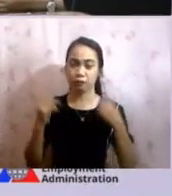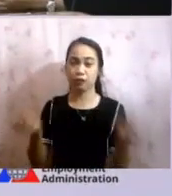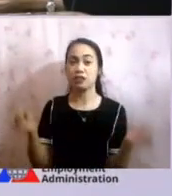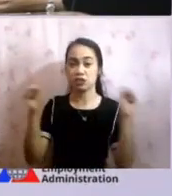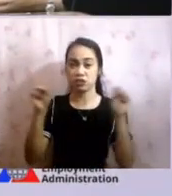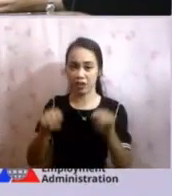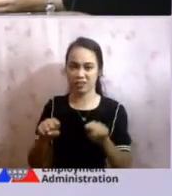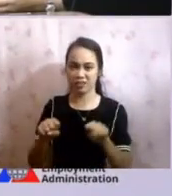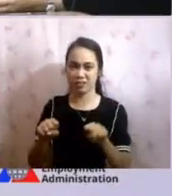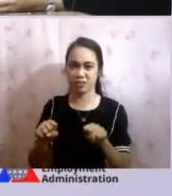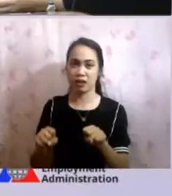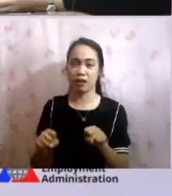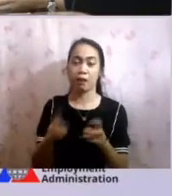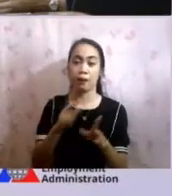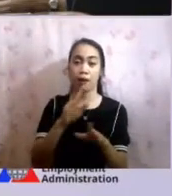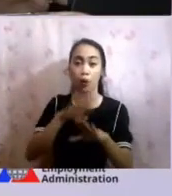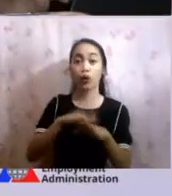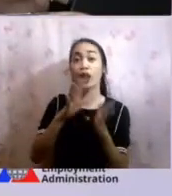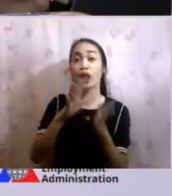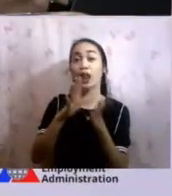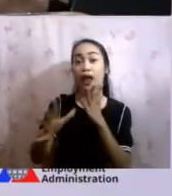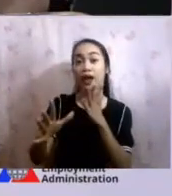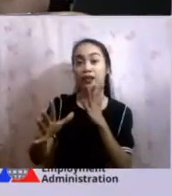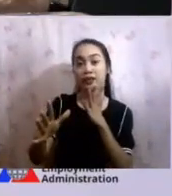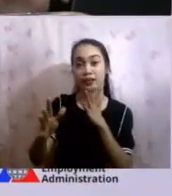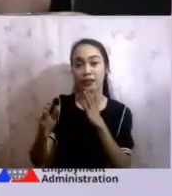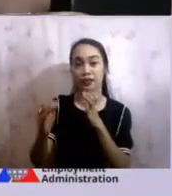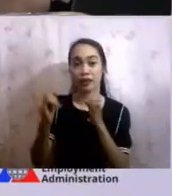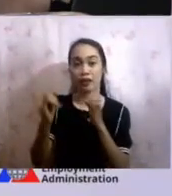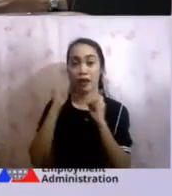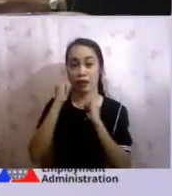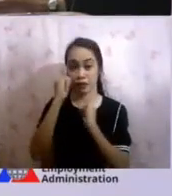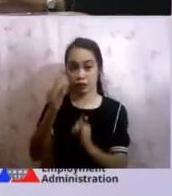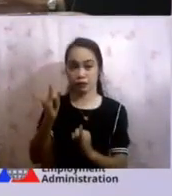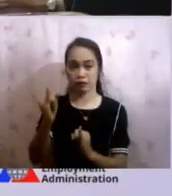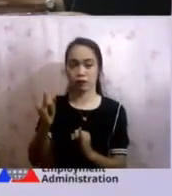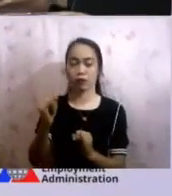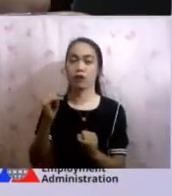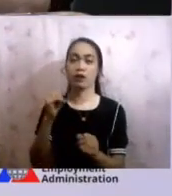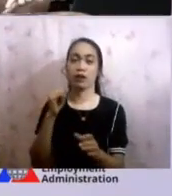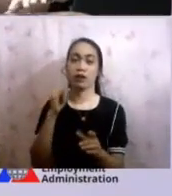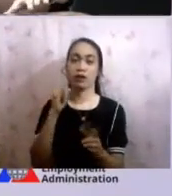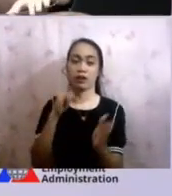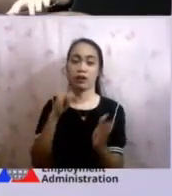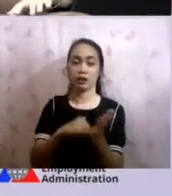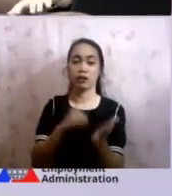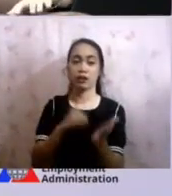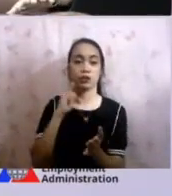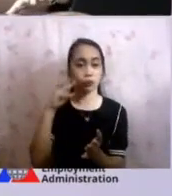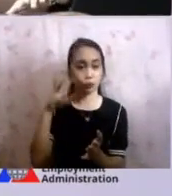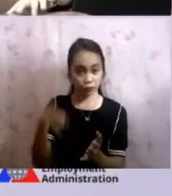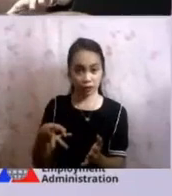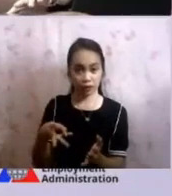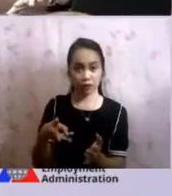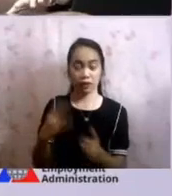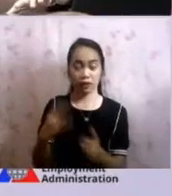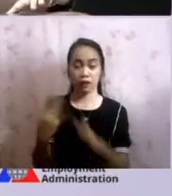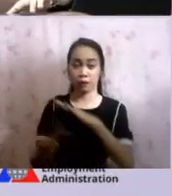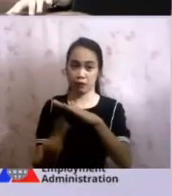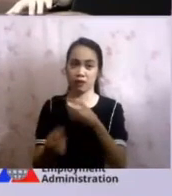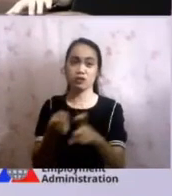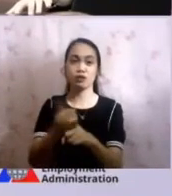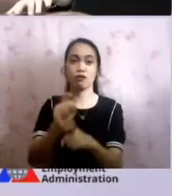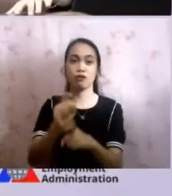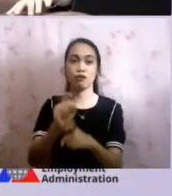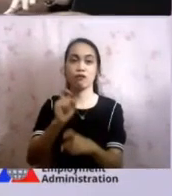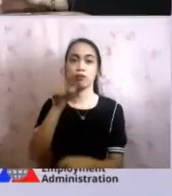nga to undergo a virtual interview, mag-base gina ang interviewer sa resume nga imuhang